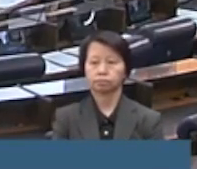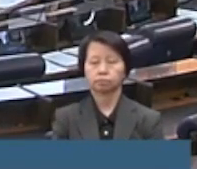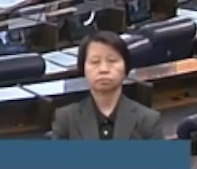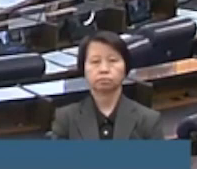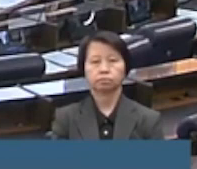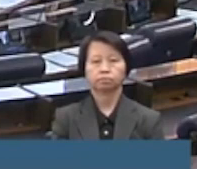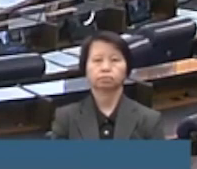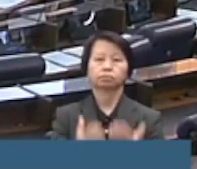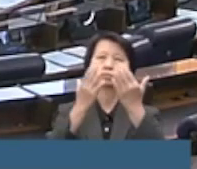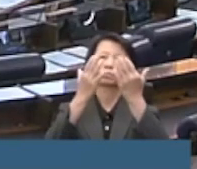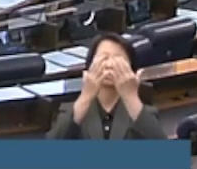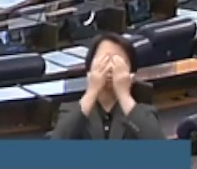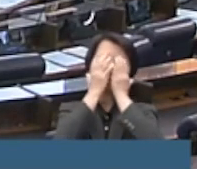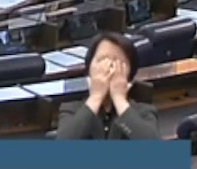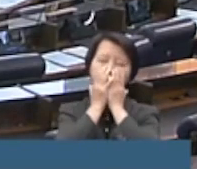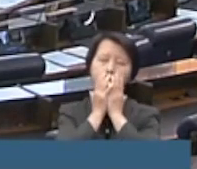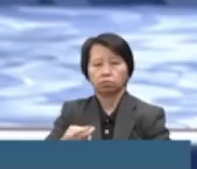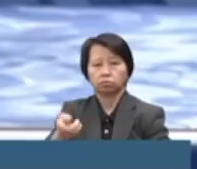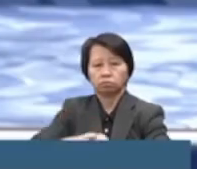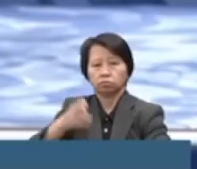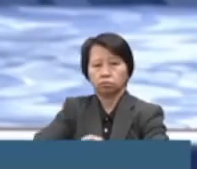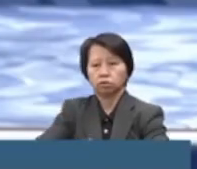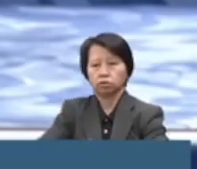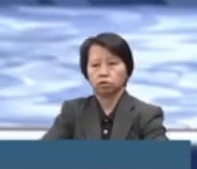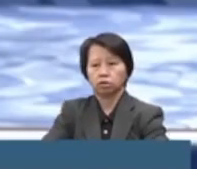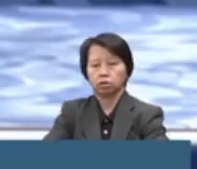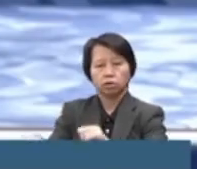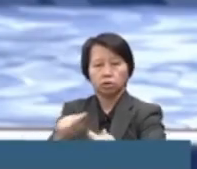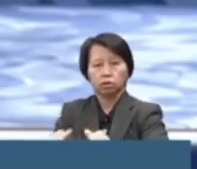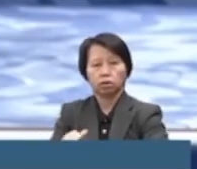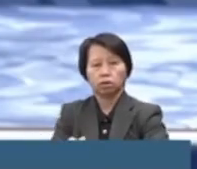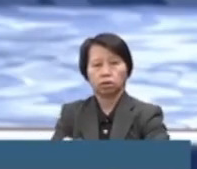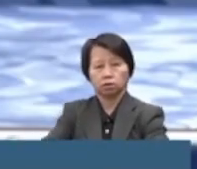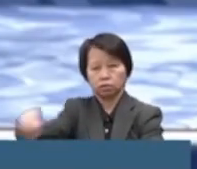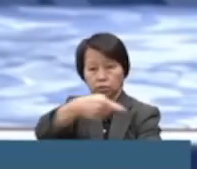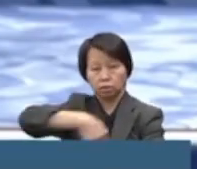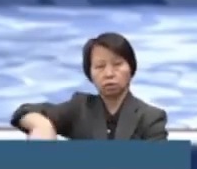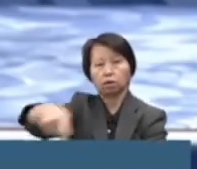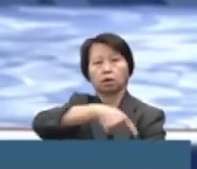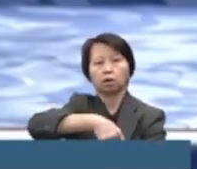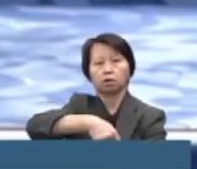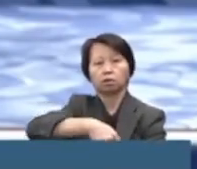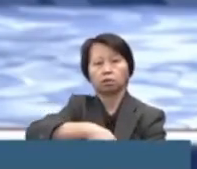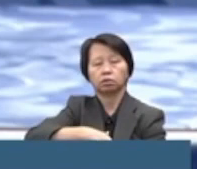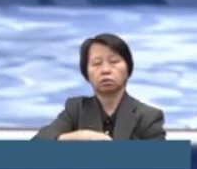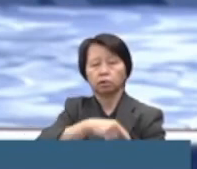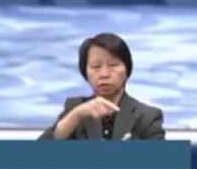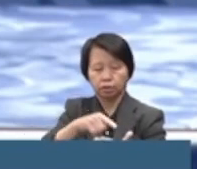telah beliau bangkitkan semasa pertemuan empat mata dengan Presiden Republik itu.